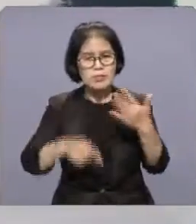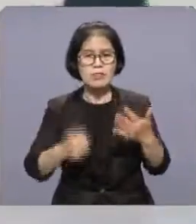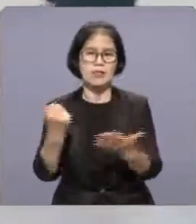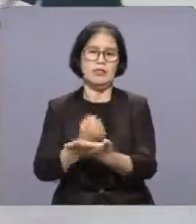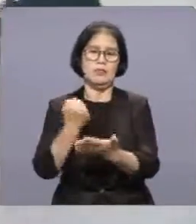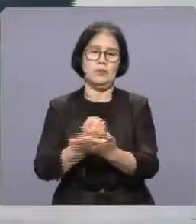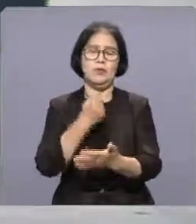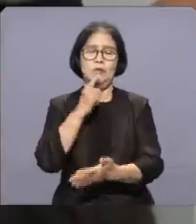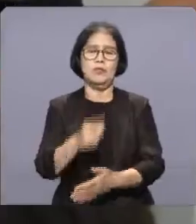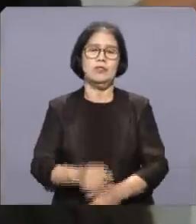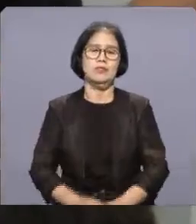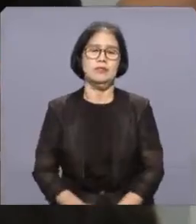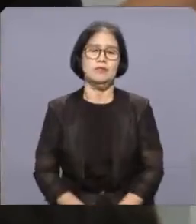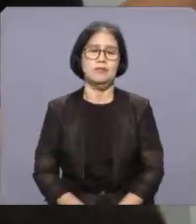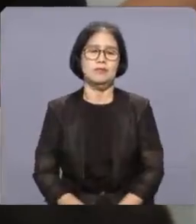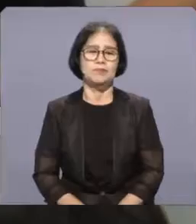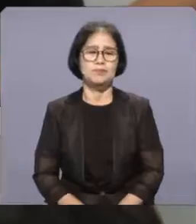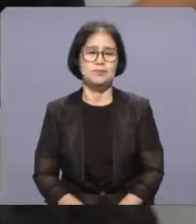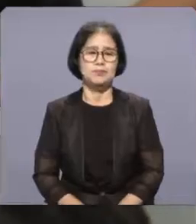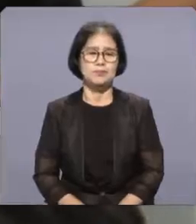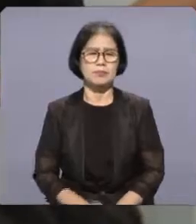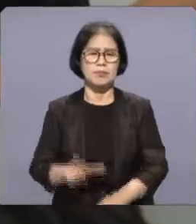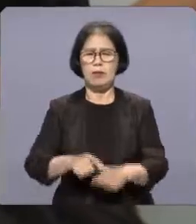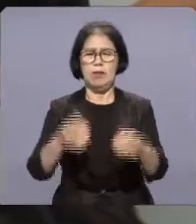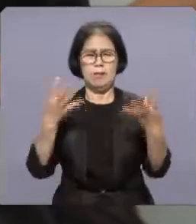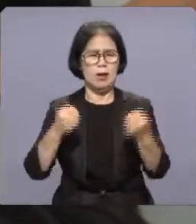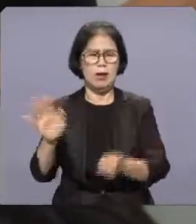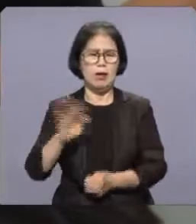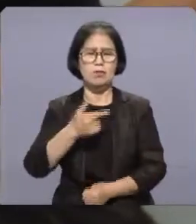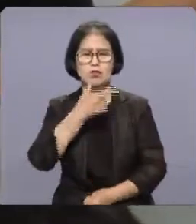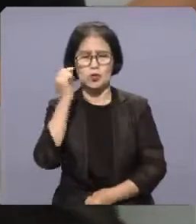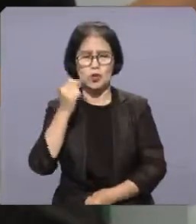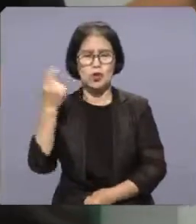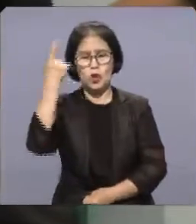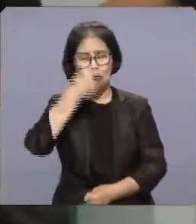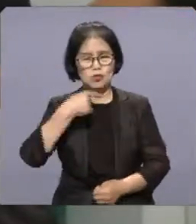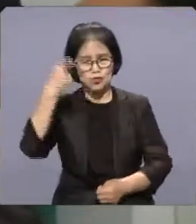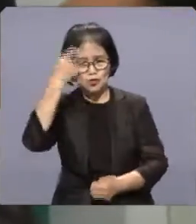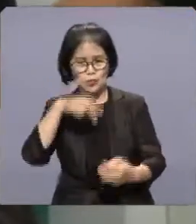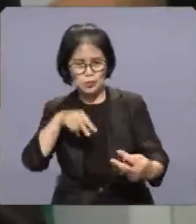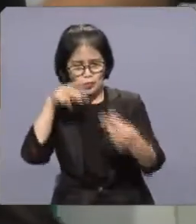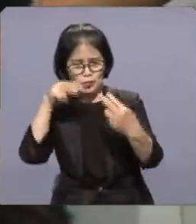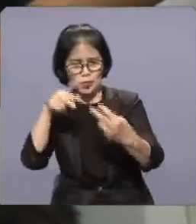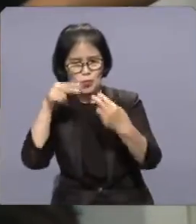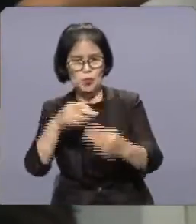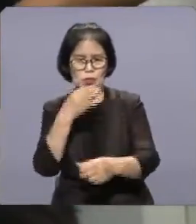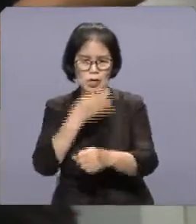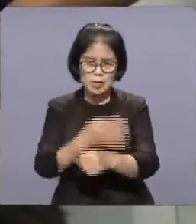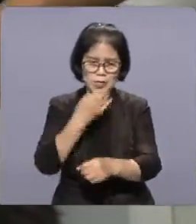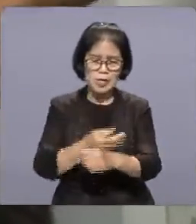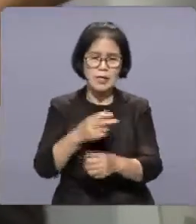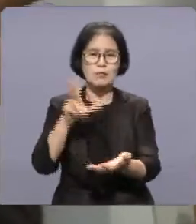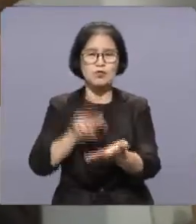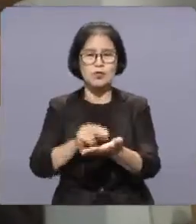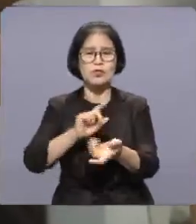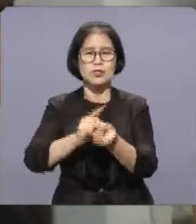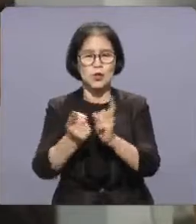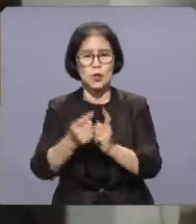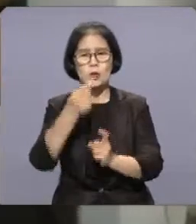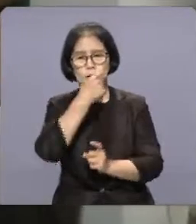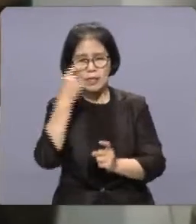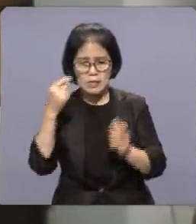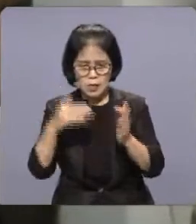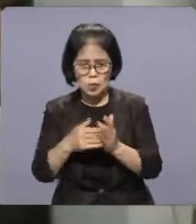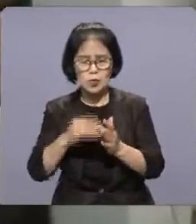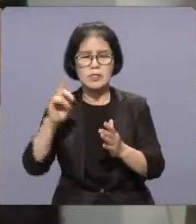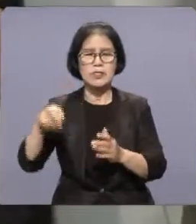아쉬워했습니다. 시간이 뭐 많지는 않아요. 얼굴이나 익히고 간단한 현안들이나 좀 서로